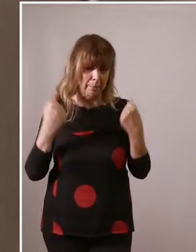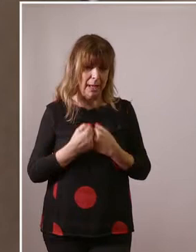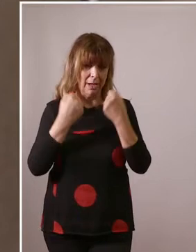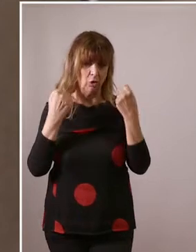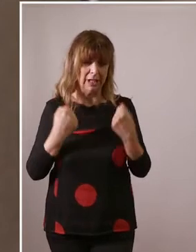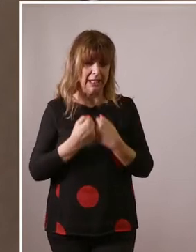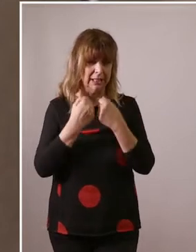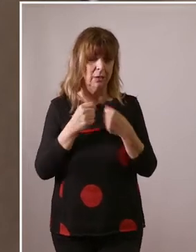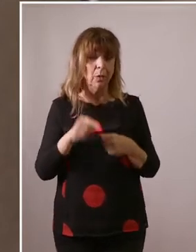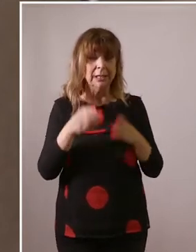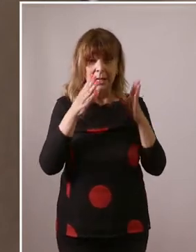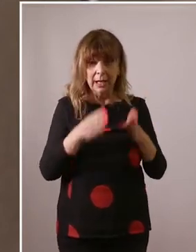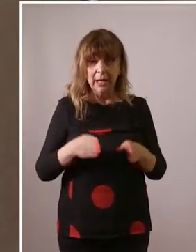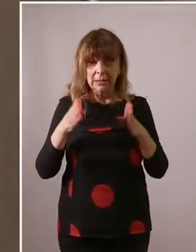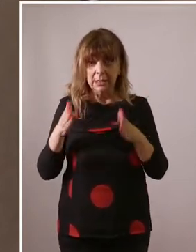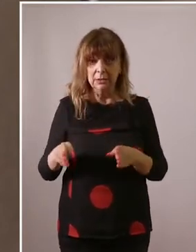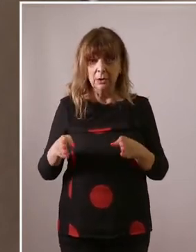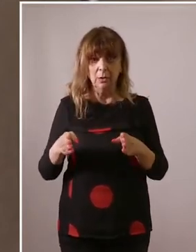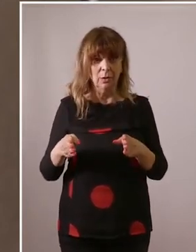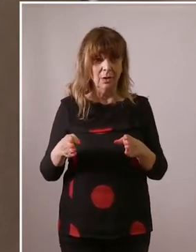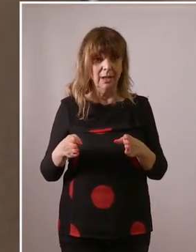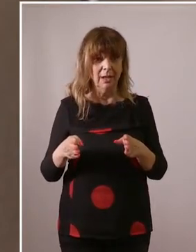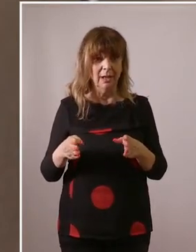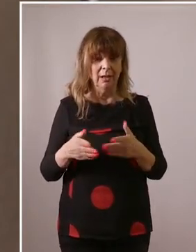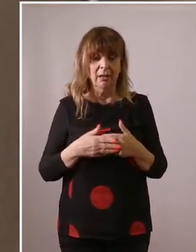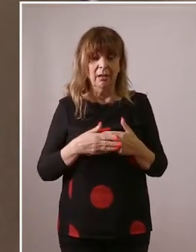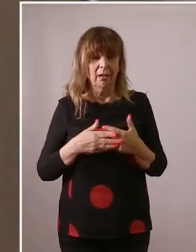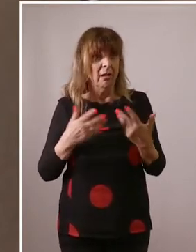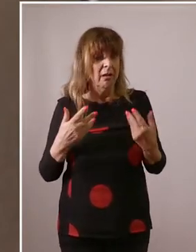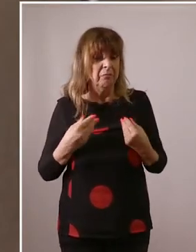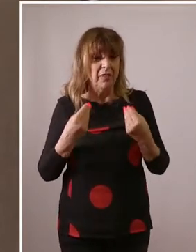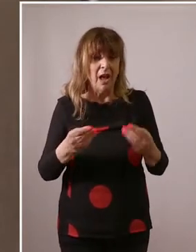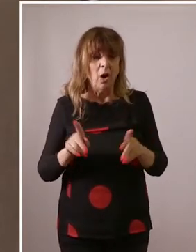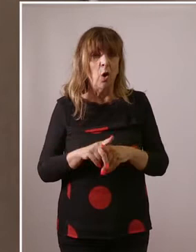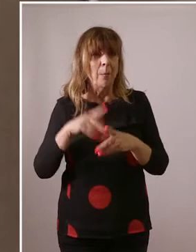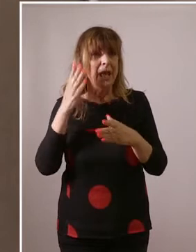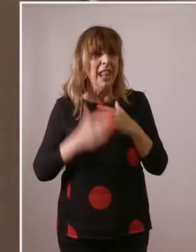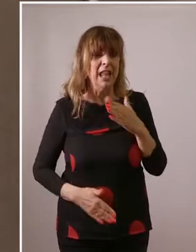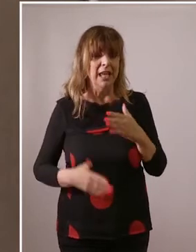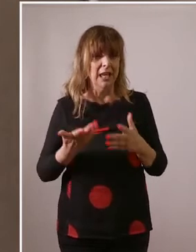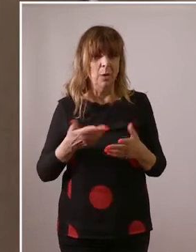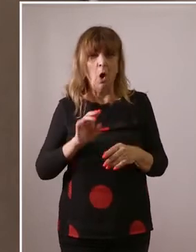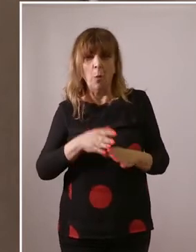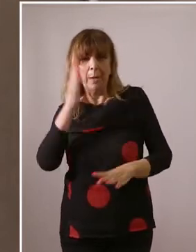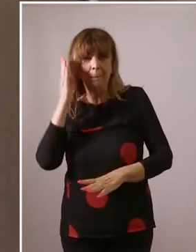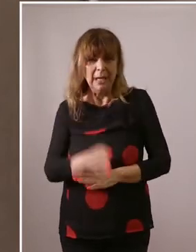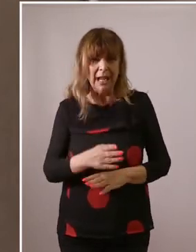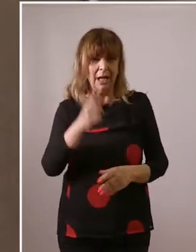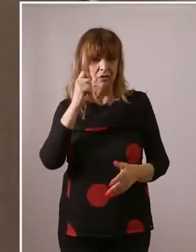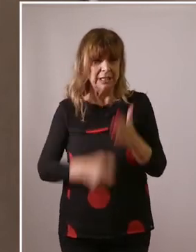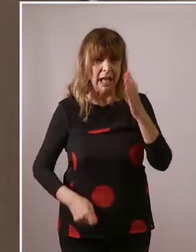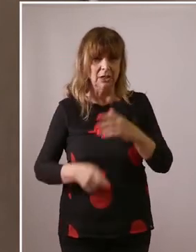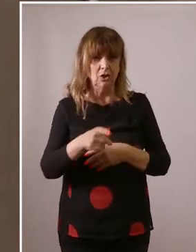che fanno appunto vivere il diritto soprattutto come il limite o addirittura come minaccia di una sanzione